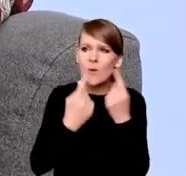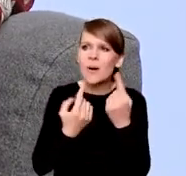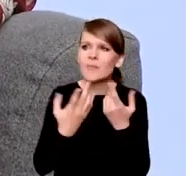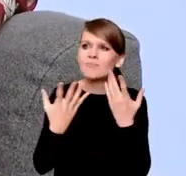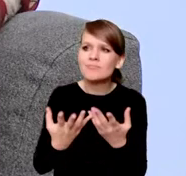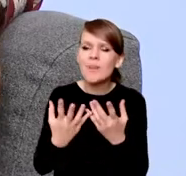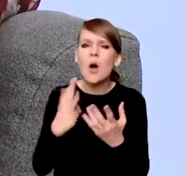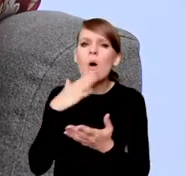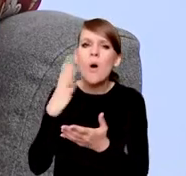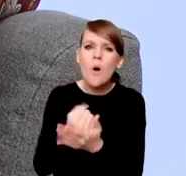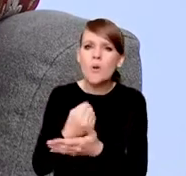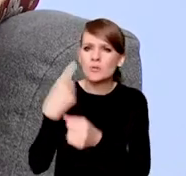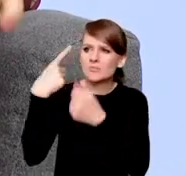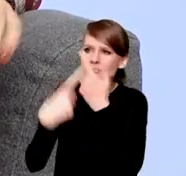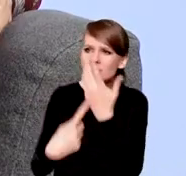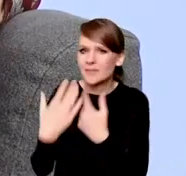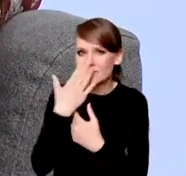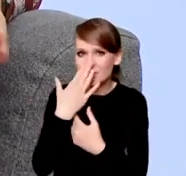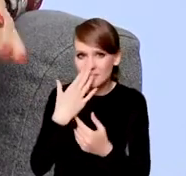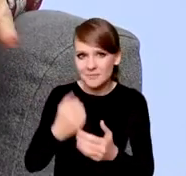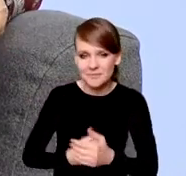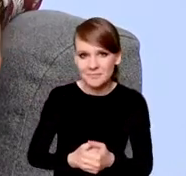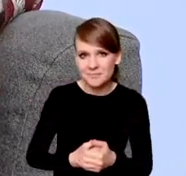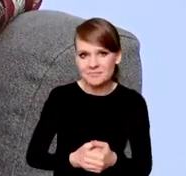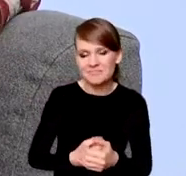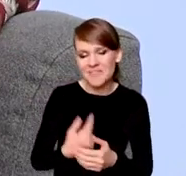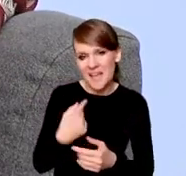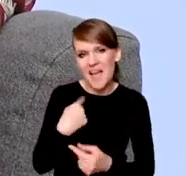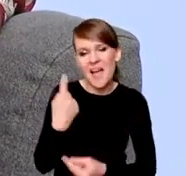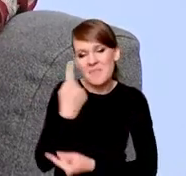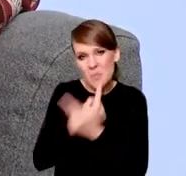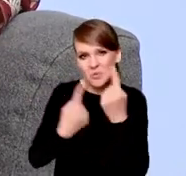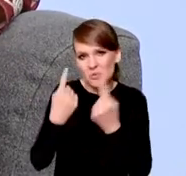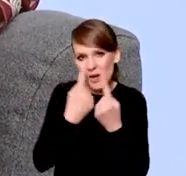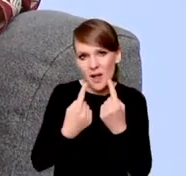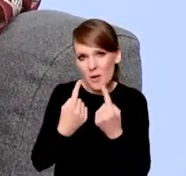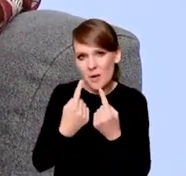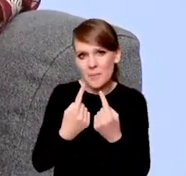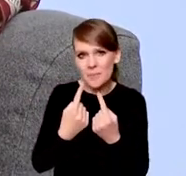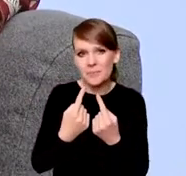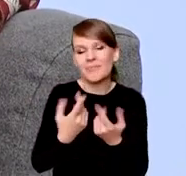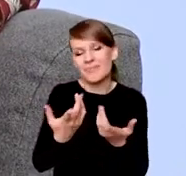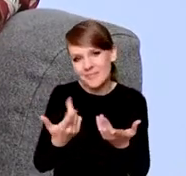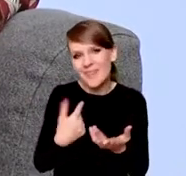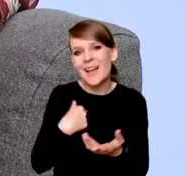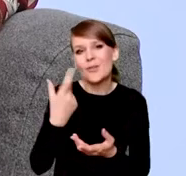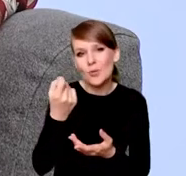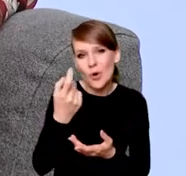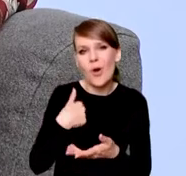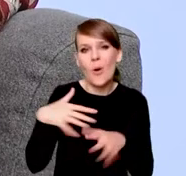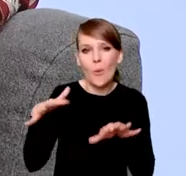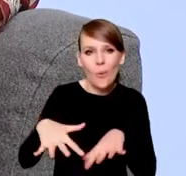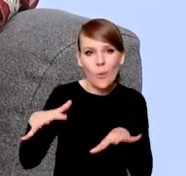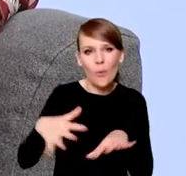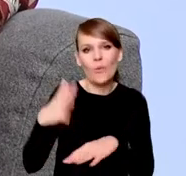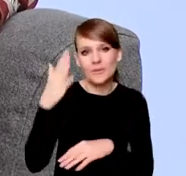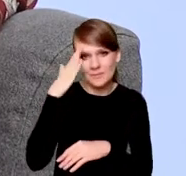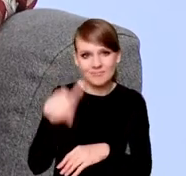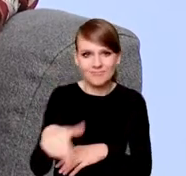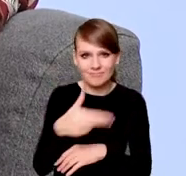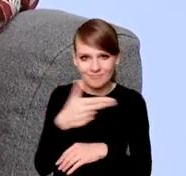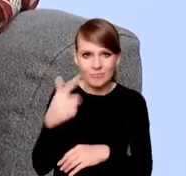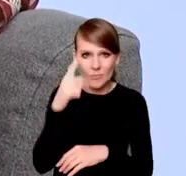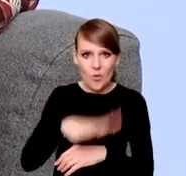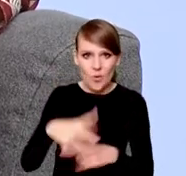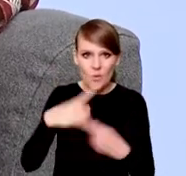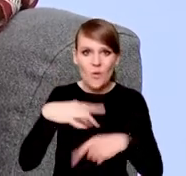to może zbyt idealistycznie, ale uznałam, zajmując się właśnie trochę tą społeczną odpowiedzialnością uczelni, że